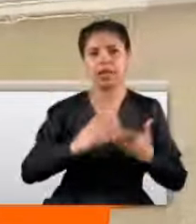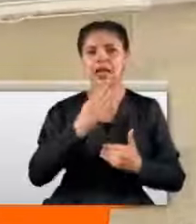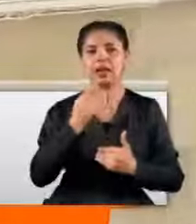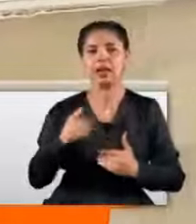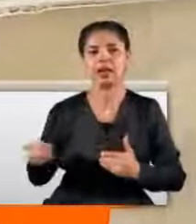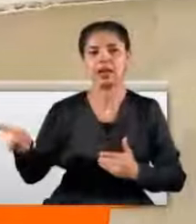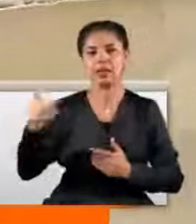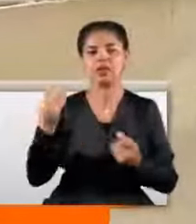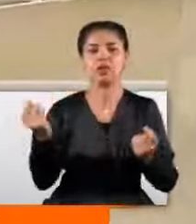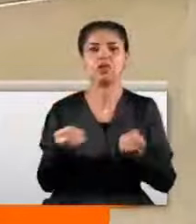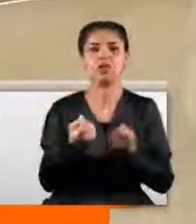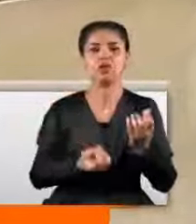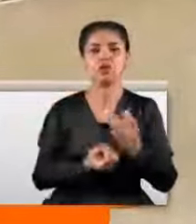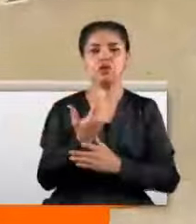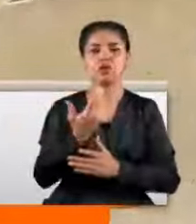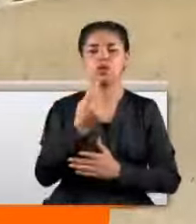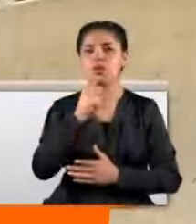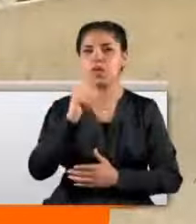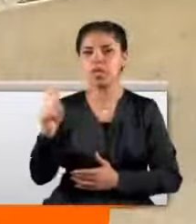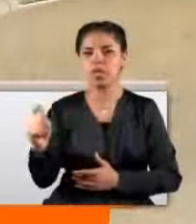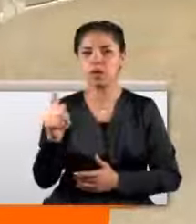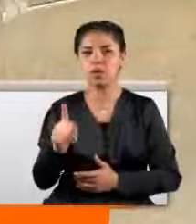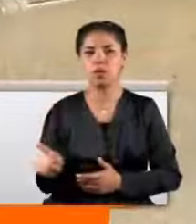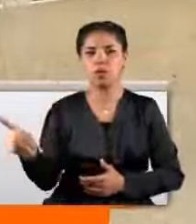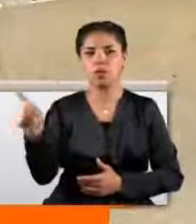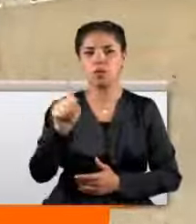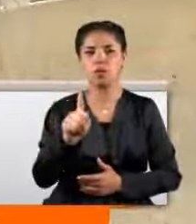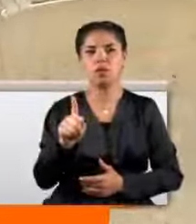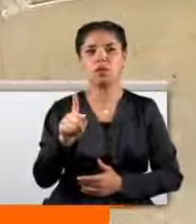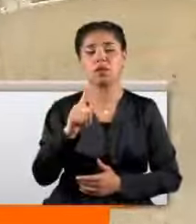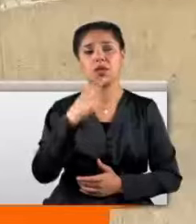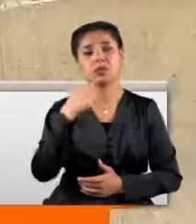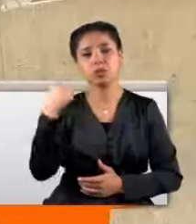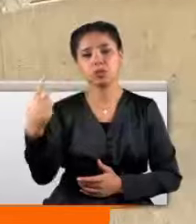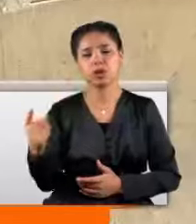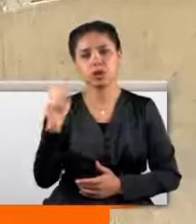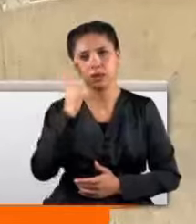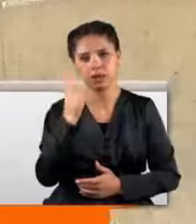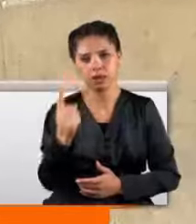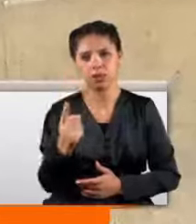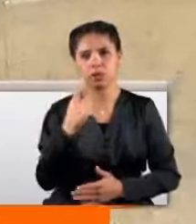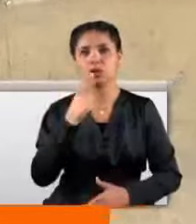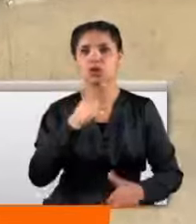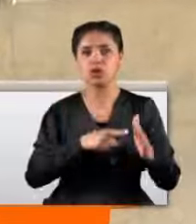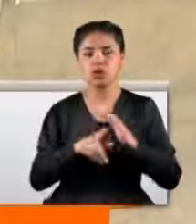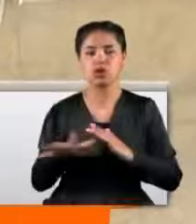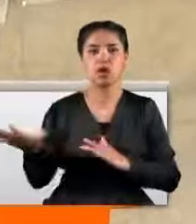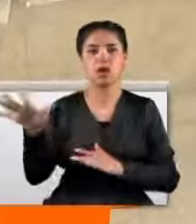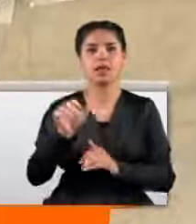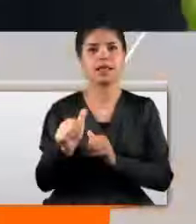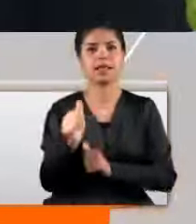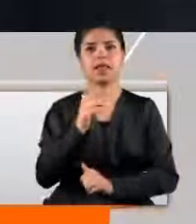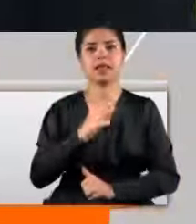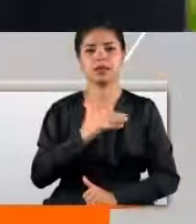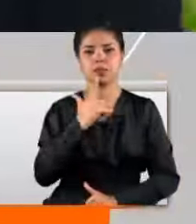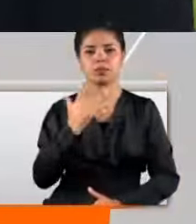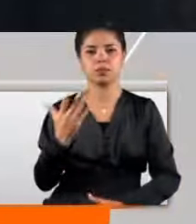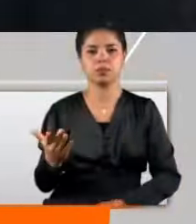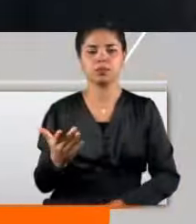gençlere iş kurma vaadiyle yaklaştı ve onların aklını çelmeye çalıştı ve iddiaya göre şikayetlerin geri çekilmesini istedi.